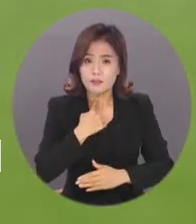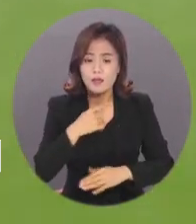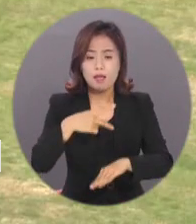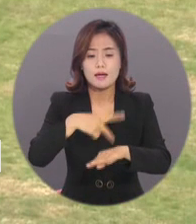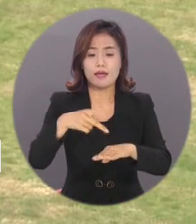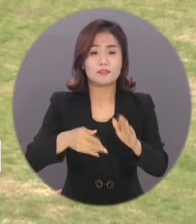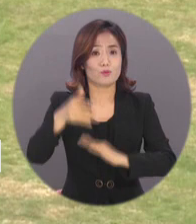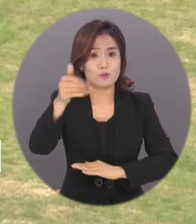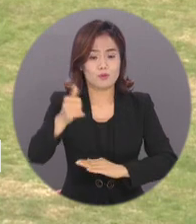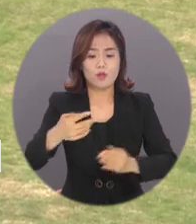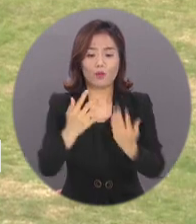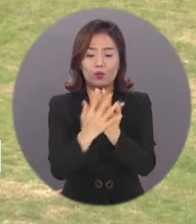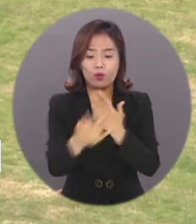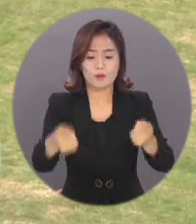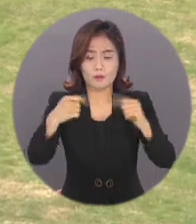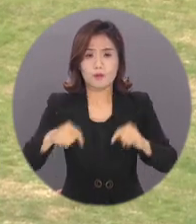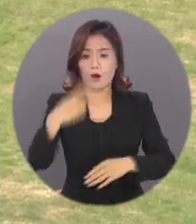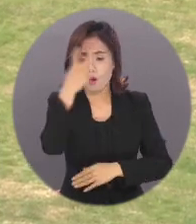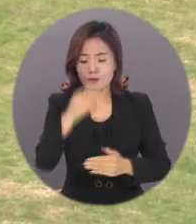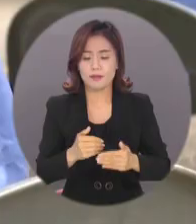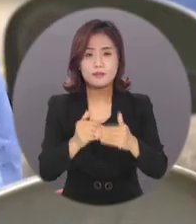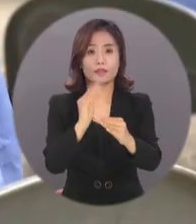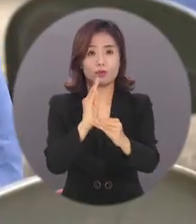강진 군수 등 대회 참석자들에 대한 검사가